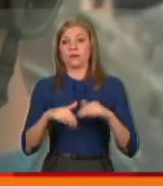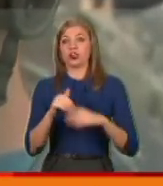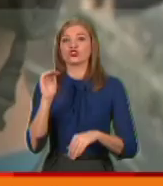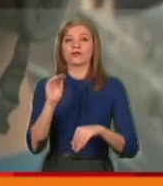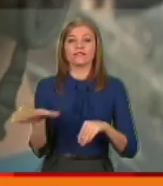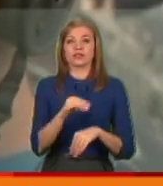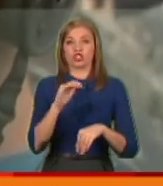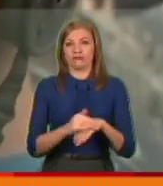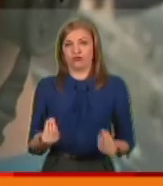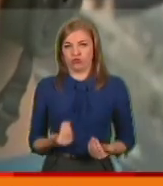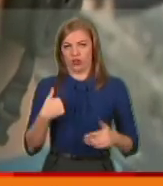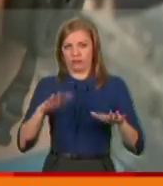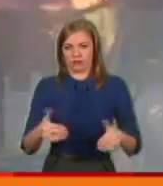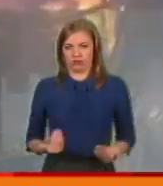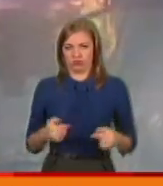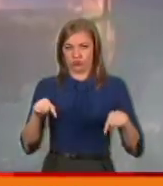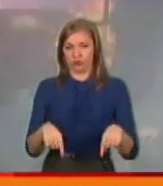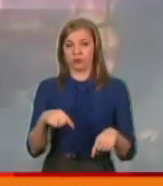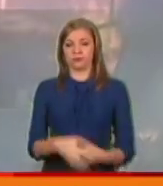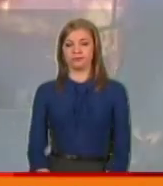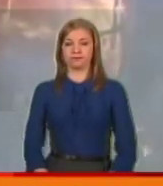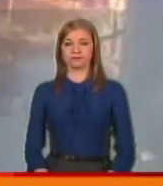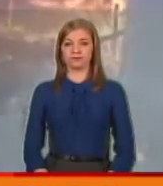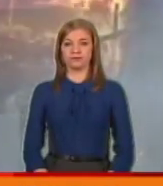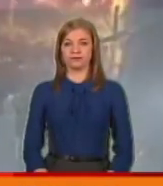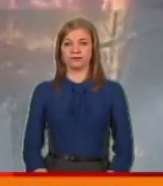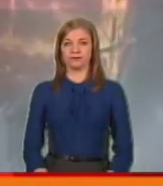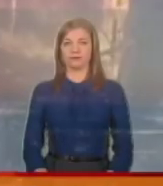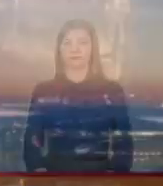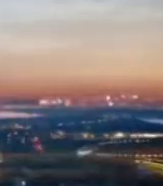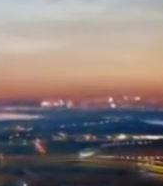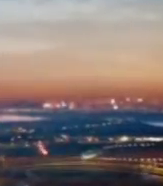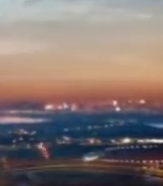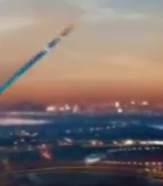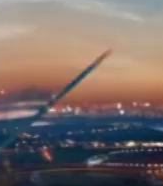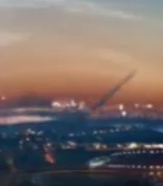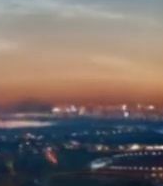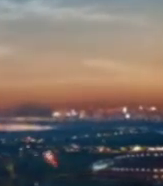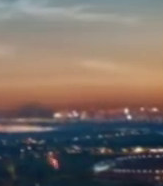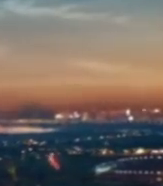фактично все життя мешкаю у Каліфорнії. Володимир Чекурда, програма «Вікна», СТБ.